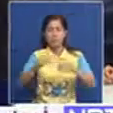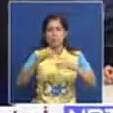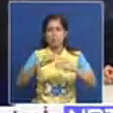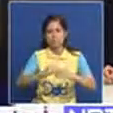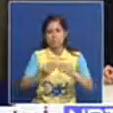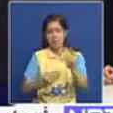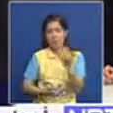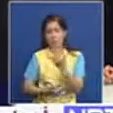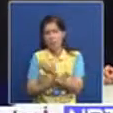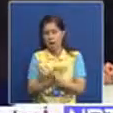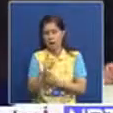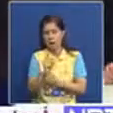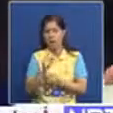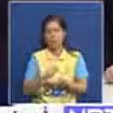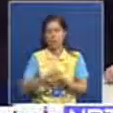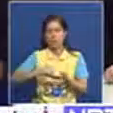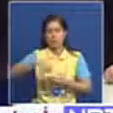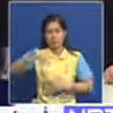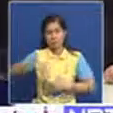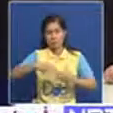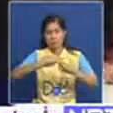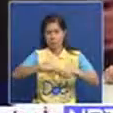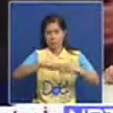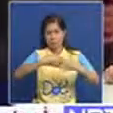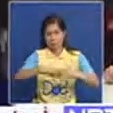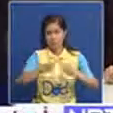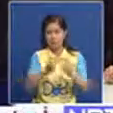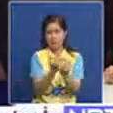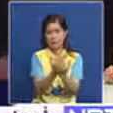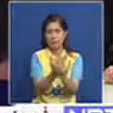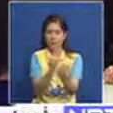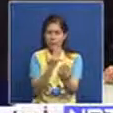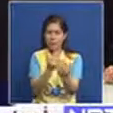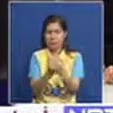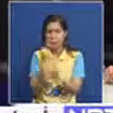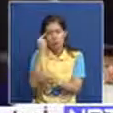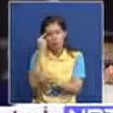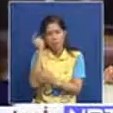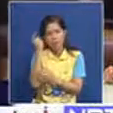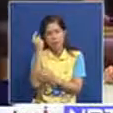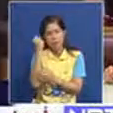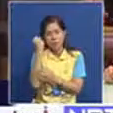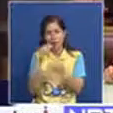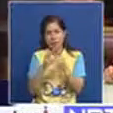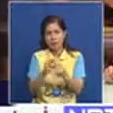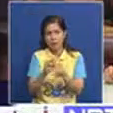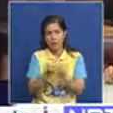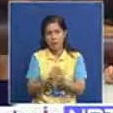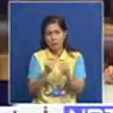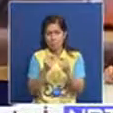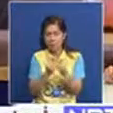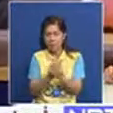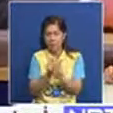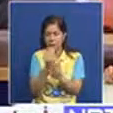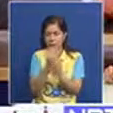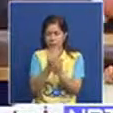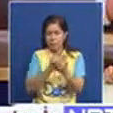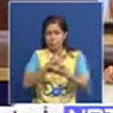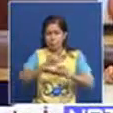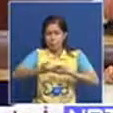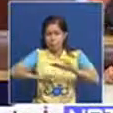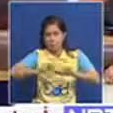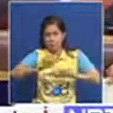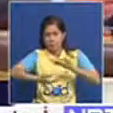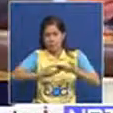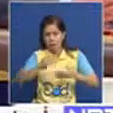นโดยสภาอุตสาหกรรมแห่งประเทศไทยมีการจัดเสวนาและให้ความรู้การเข้าสู่ตลาดรัสเซียหลังจากที่รัสเซียนั้นมีนโยบายที่จะเข้ามามีบทบ